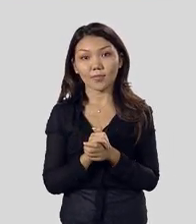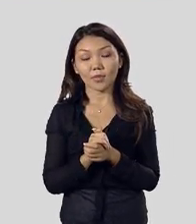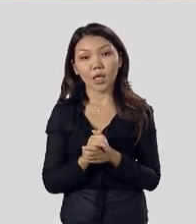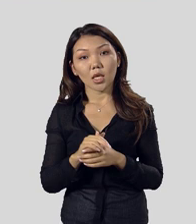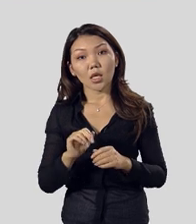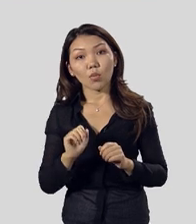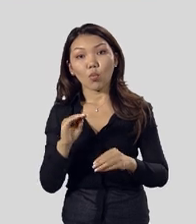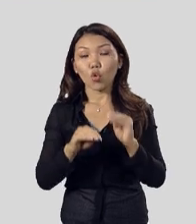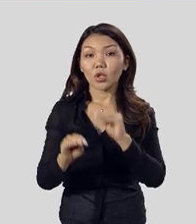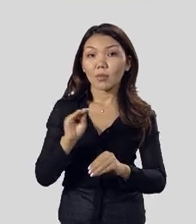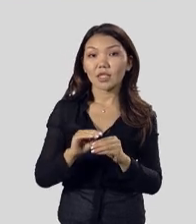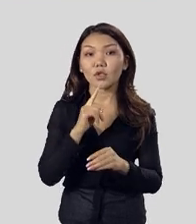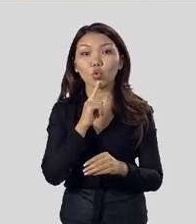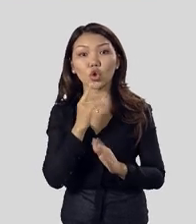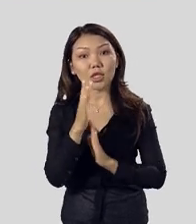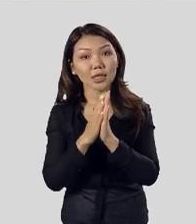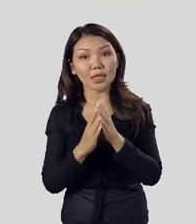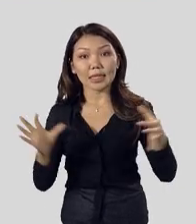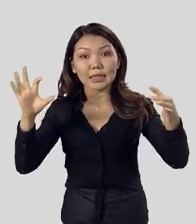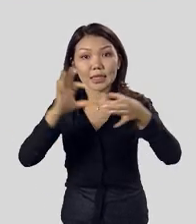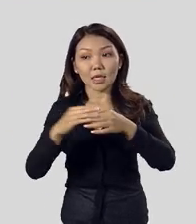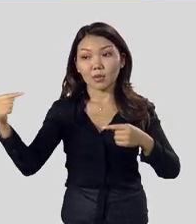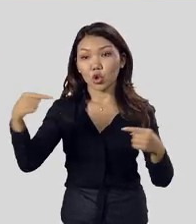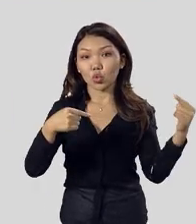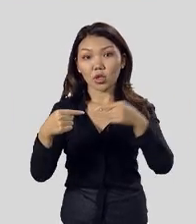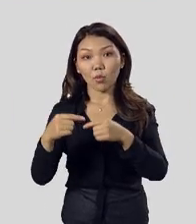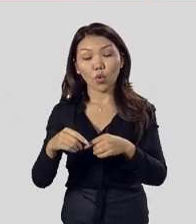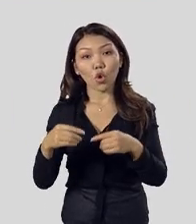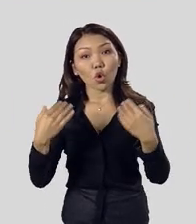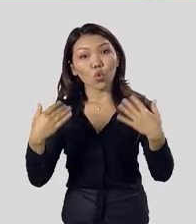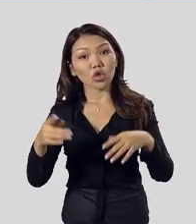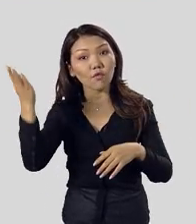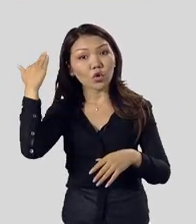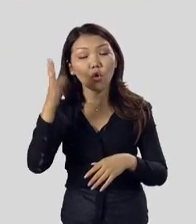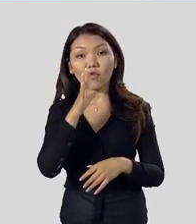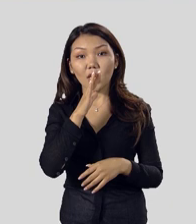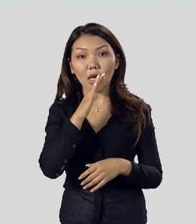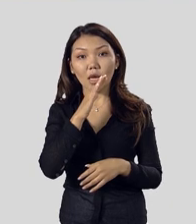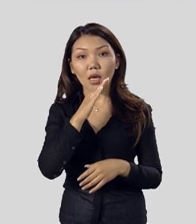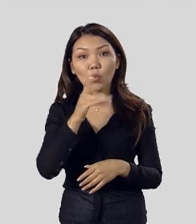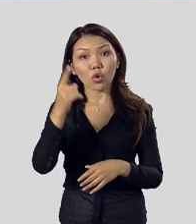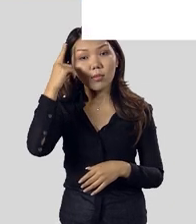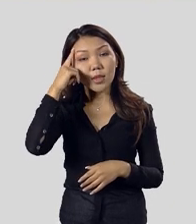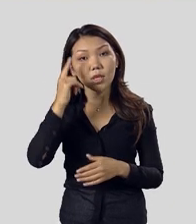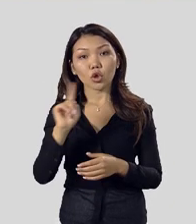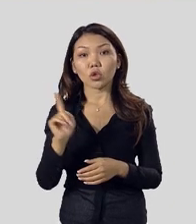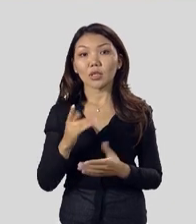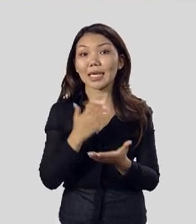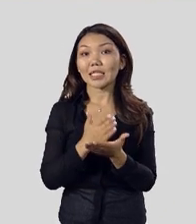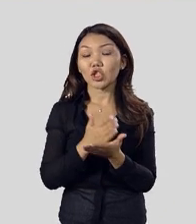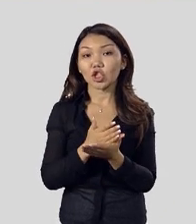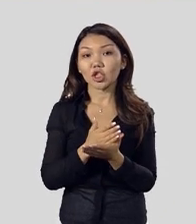растения соединяясь между собой уже в то время меня он предполагал наличие обмена